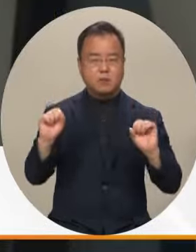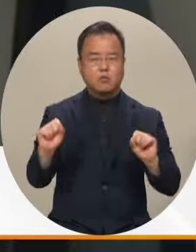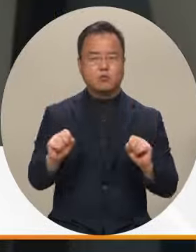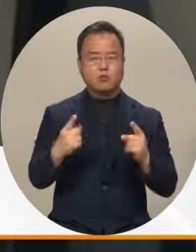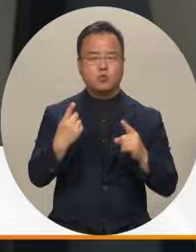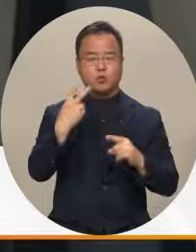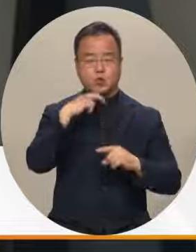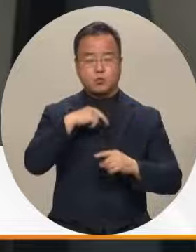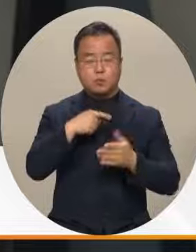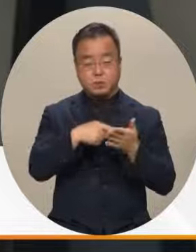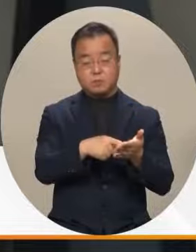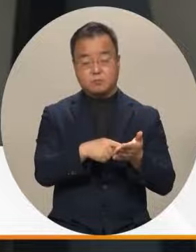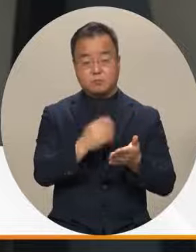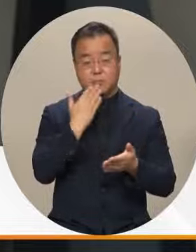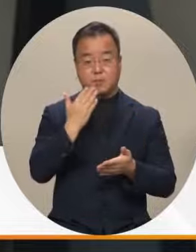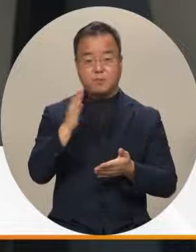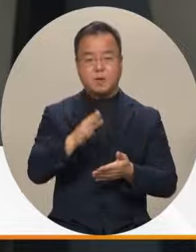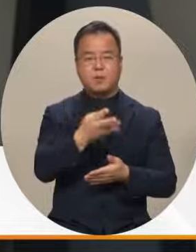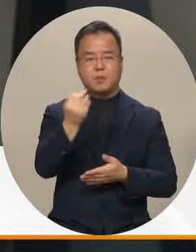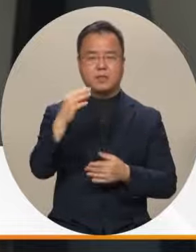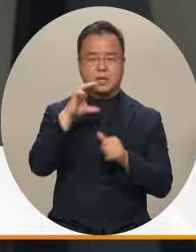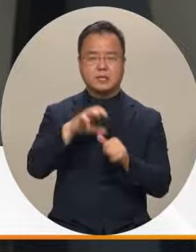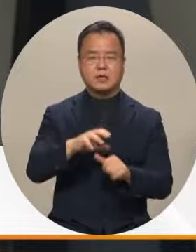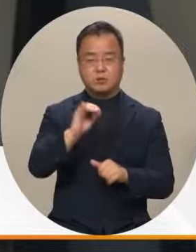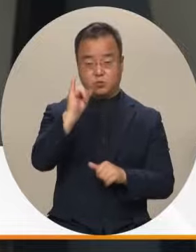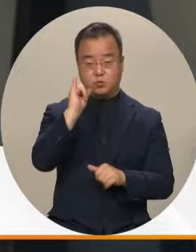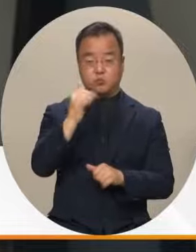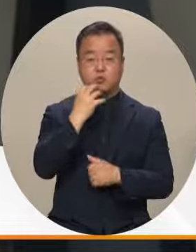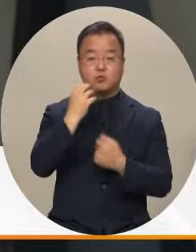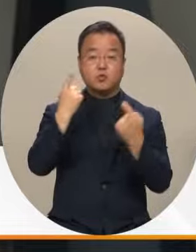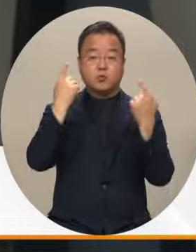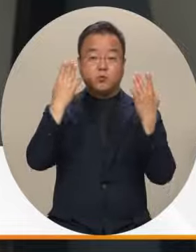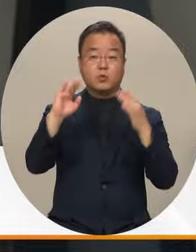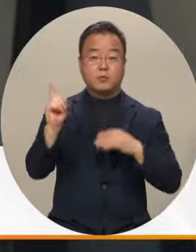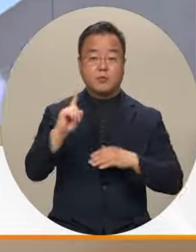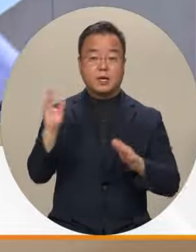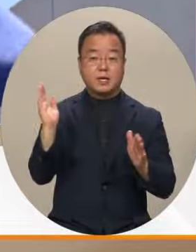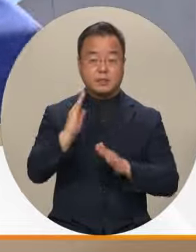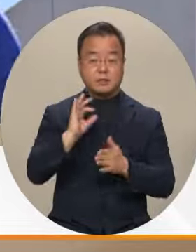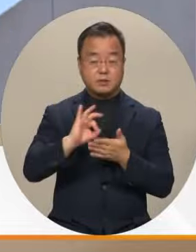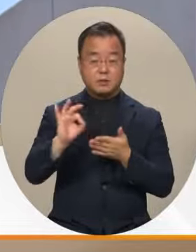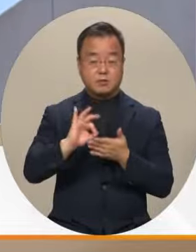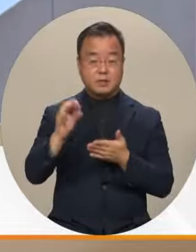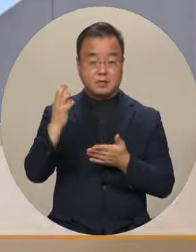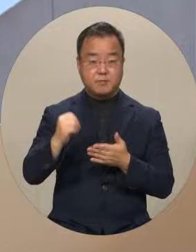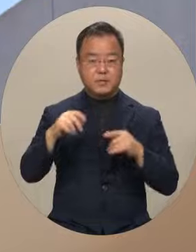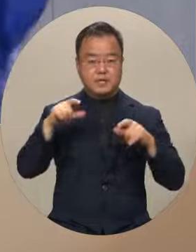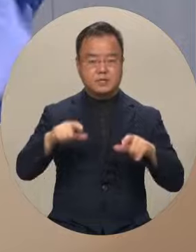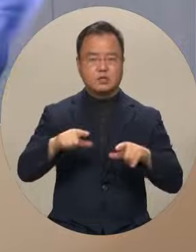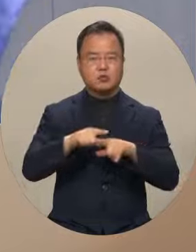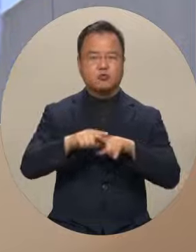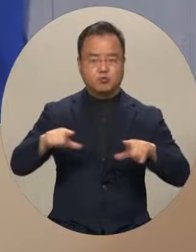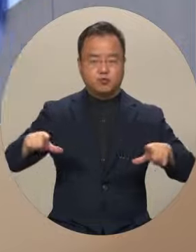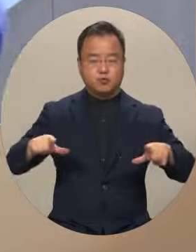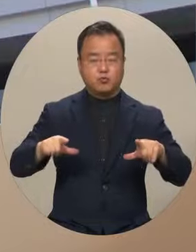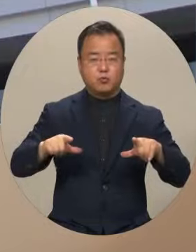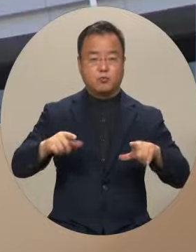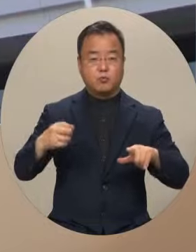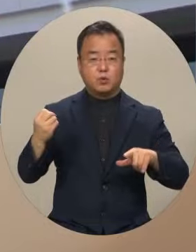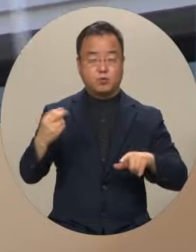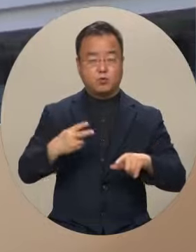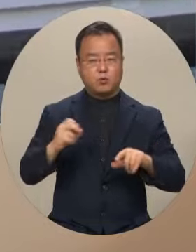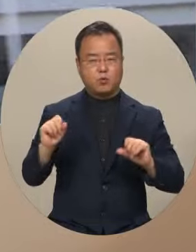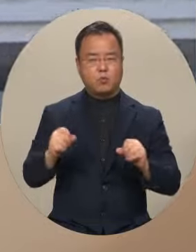허용합니다 일부 제한되는 경우도 있습니다 서울대의 경우에 학생들이 많이 쓰는 지역 균형 일반 전형 간의 복수 전원이